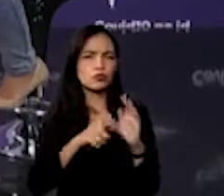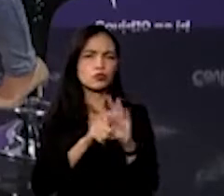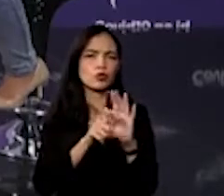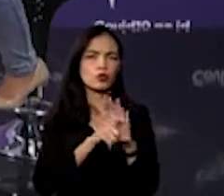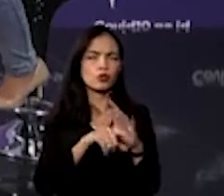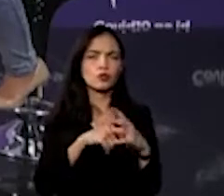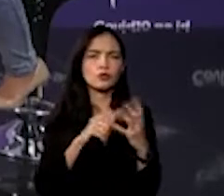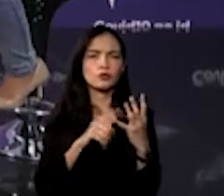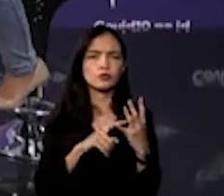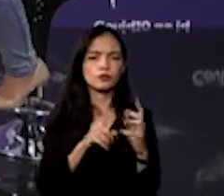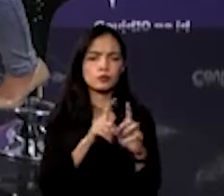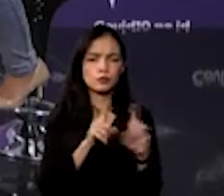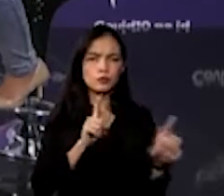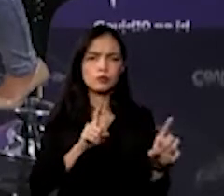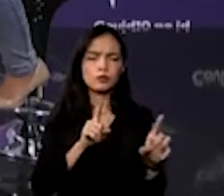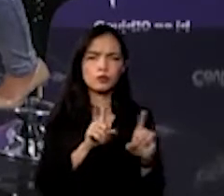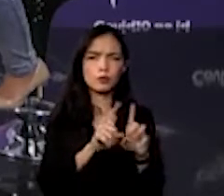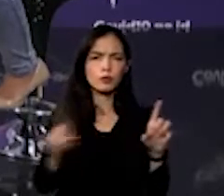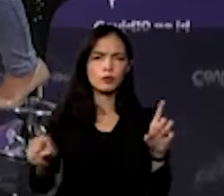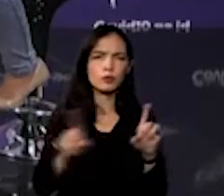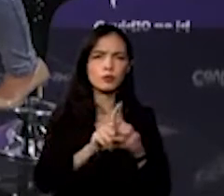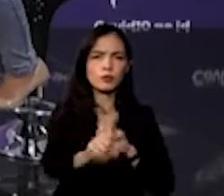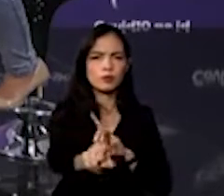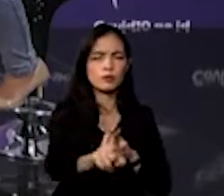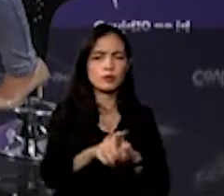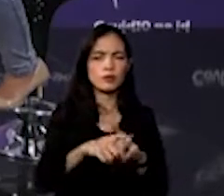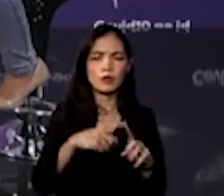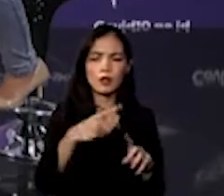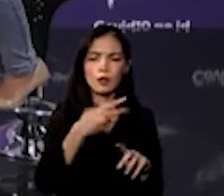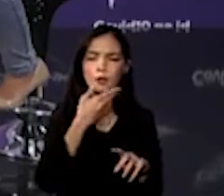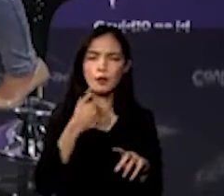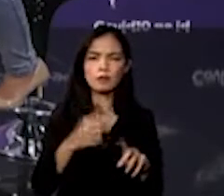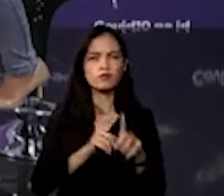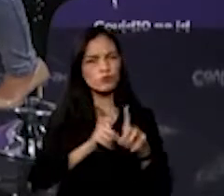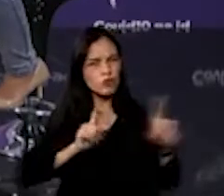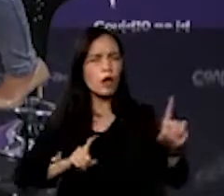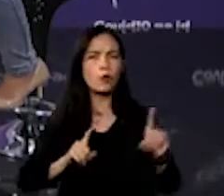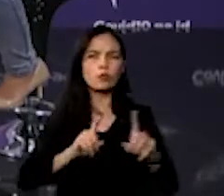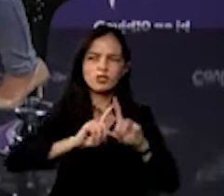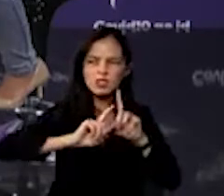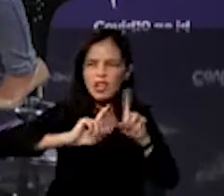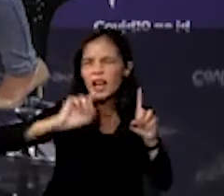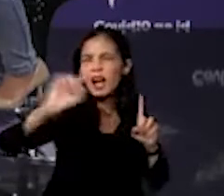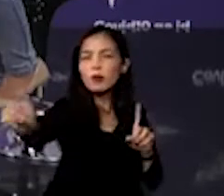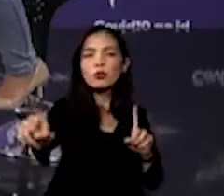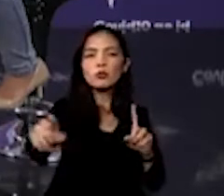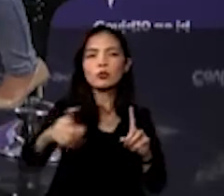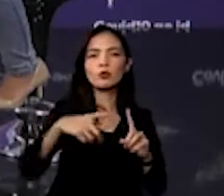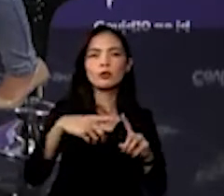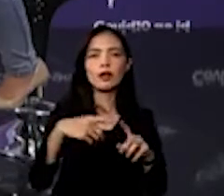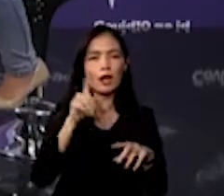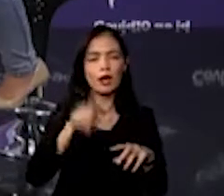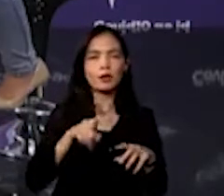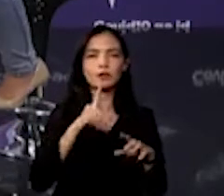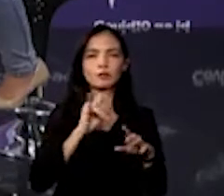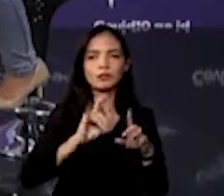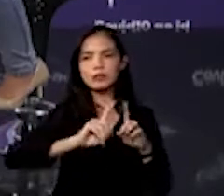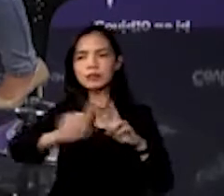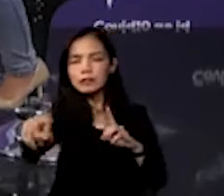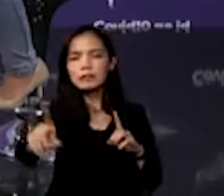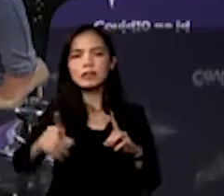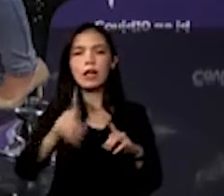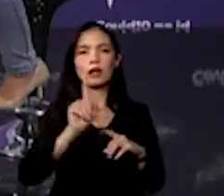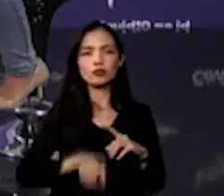ketiga physical distancing ya Jadi mesti jauh saya bilang mesti ada jarak Kenapa karena ini